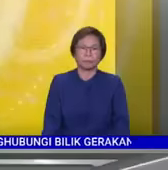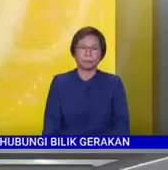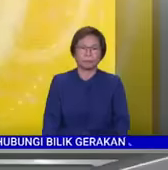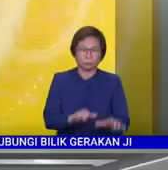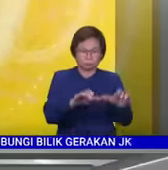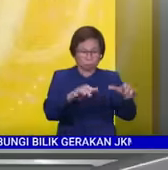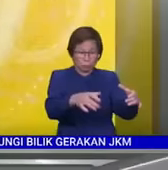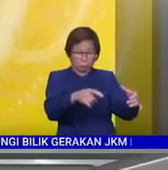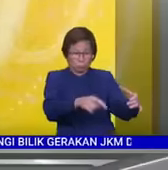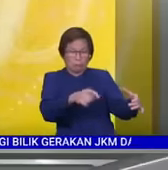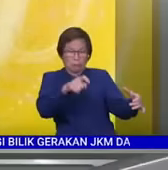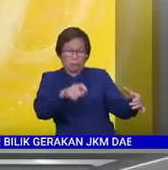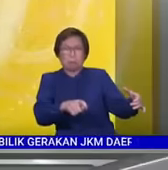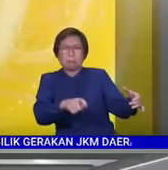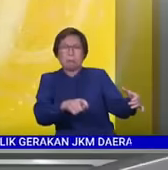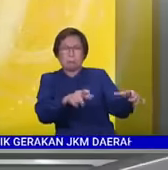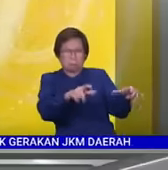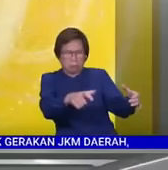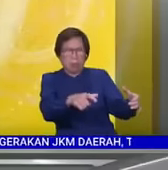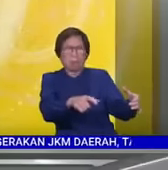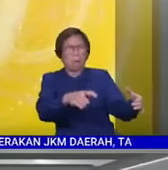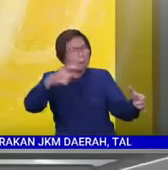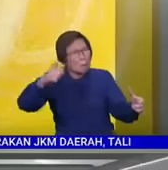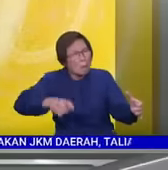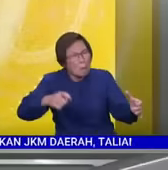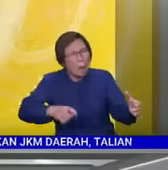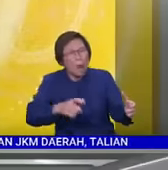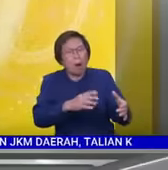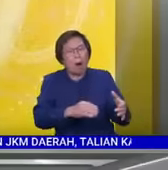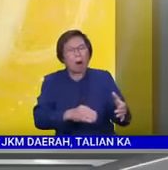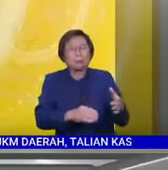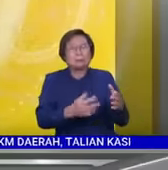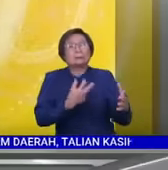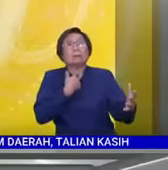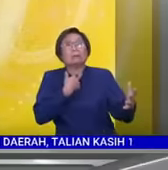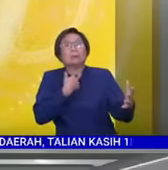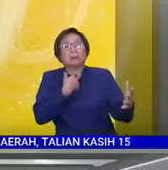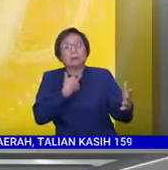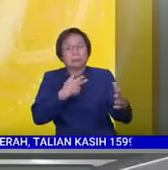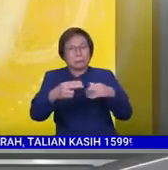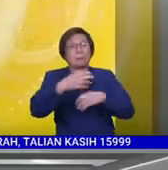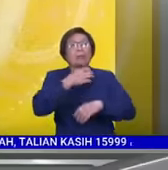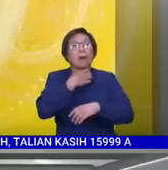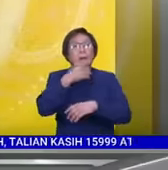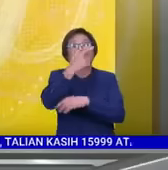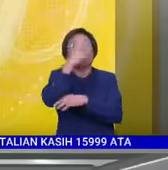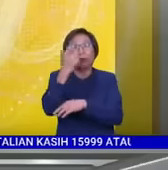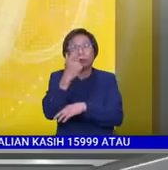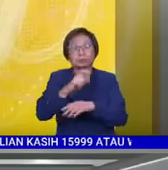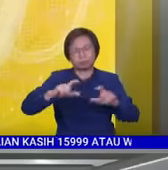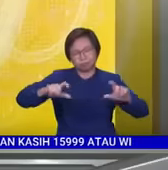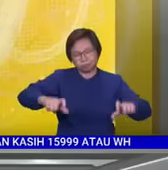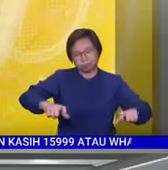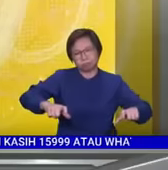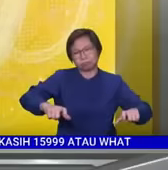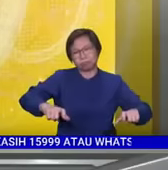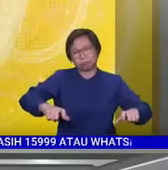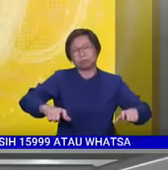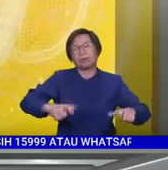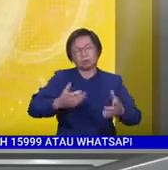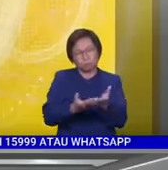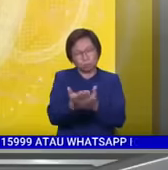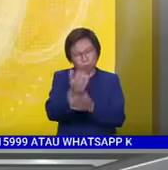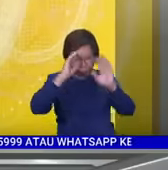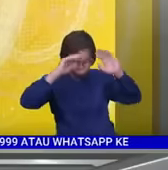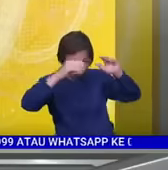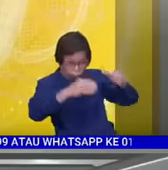golongan yang memerlukan dan Terkesan di negeri ini berikutan pelaksanaan perintah kawalan pergerakan tik evhi terus